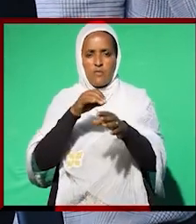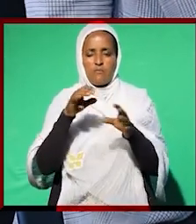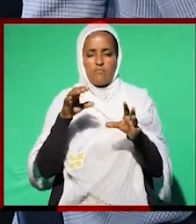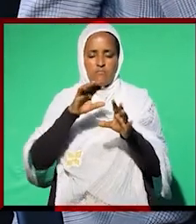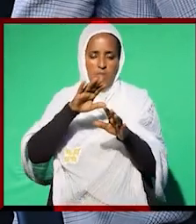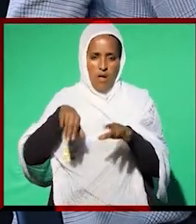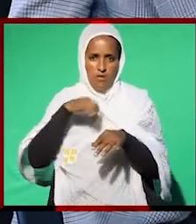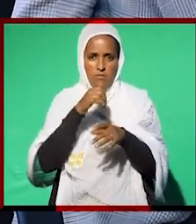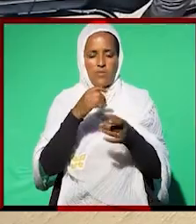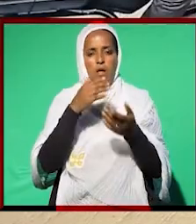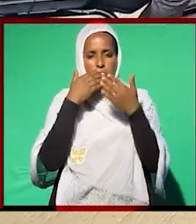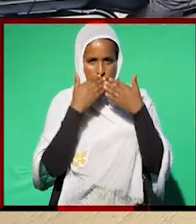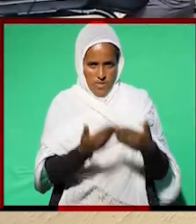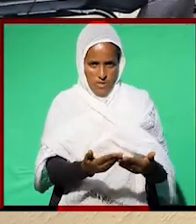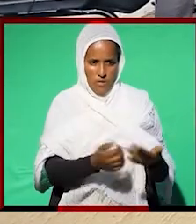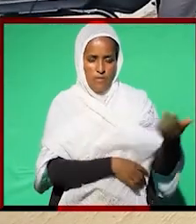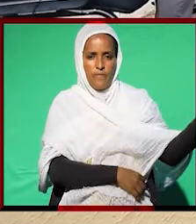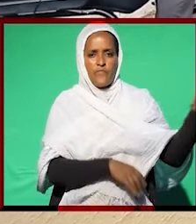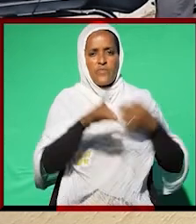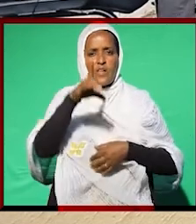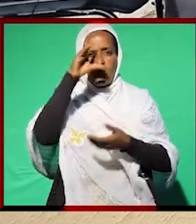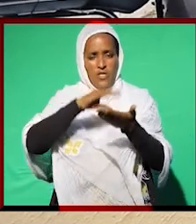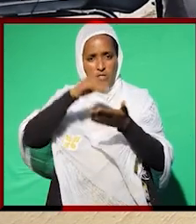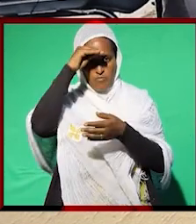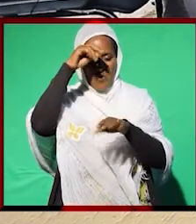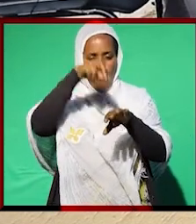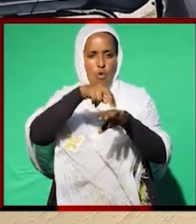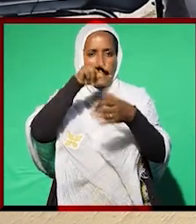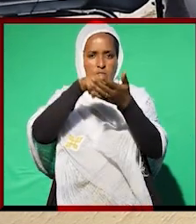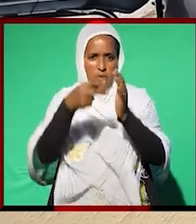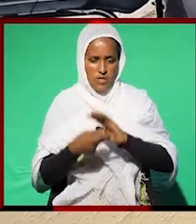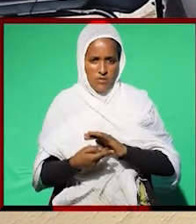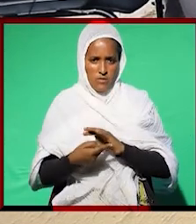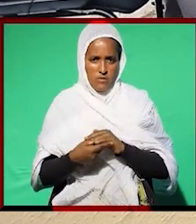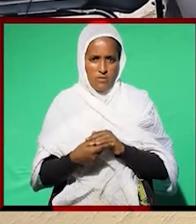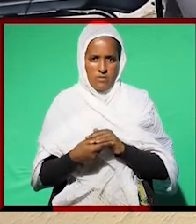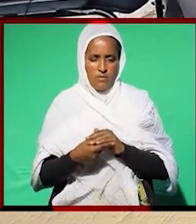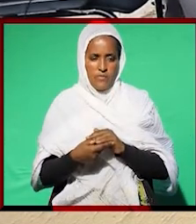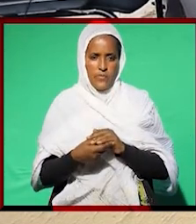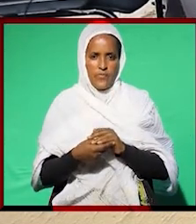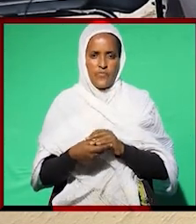ወይ? ከዚህ አኳያ ቢያጠቃልሉልን። አመሰግናለሁ። የከፍተኛ ትምህርት ተቋማት ማለት